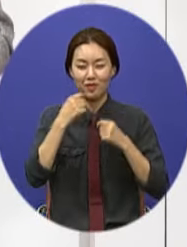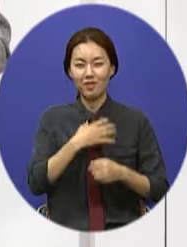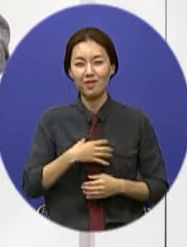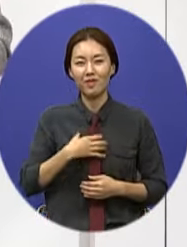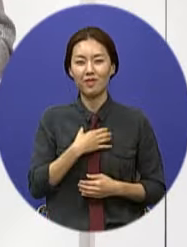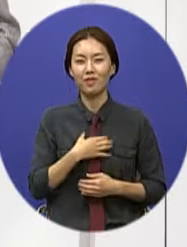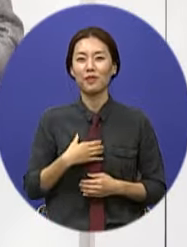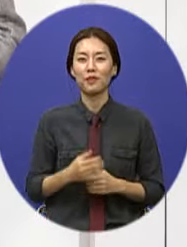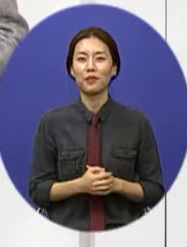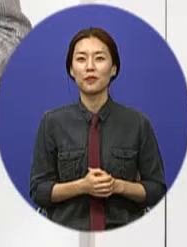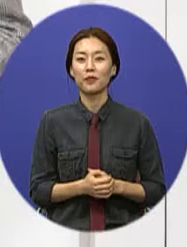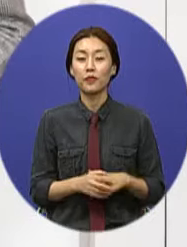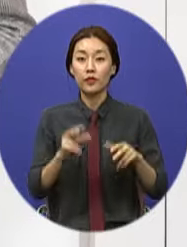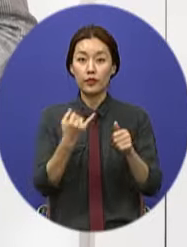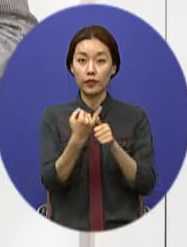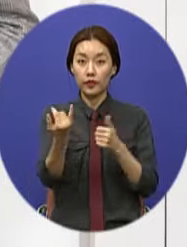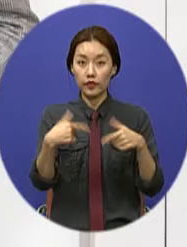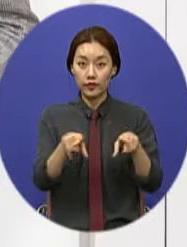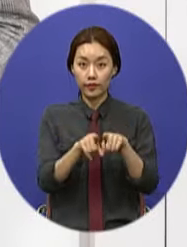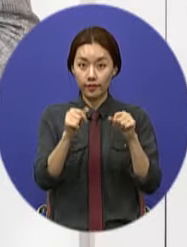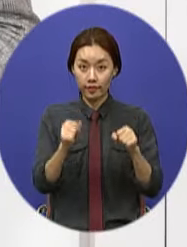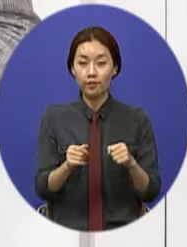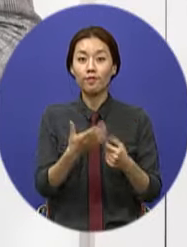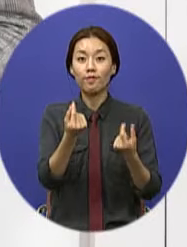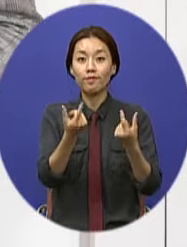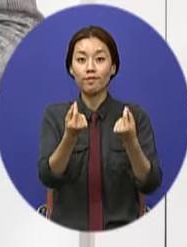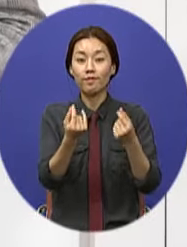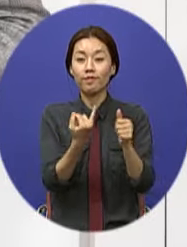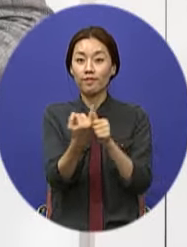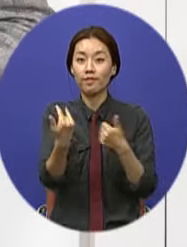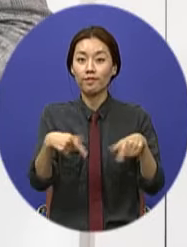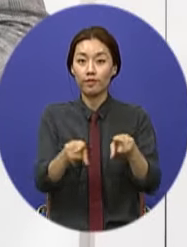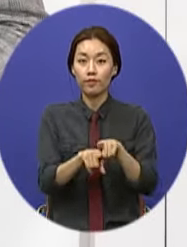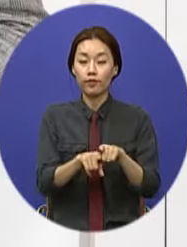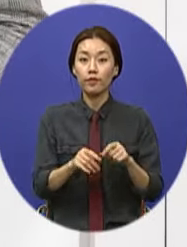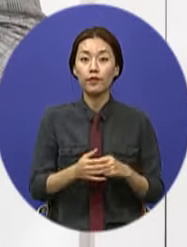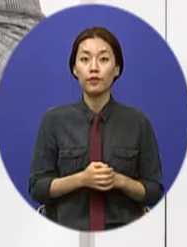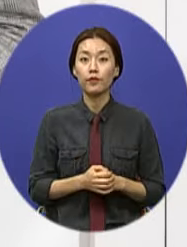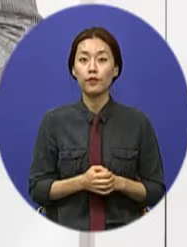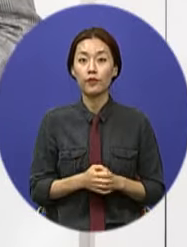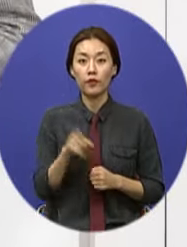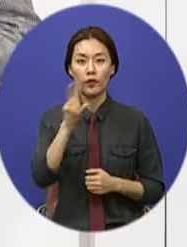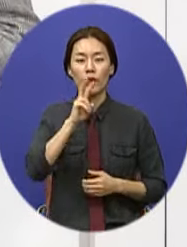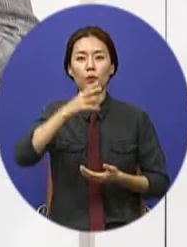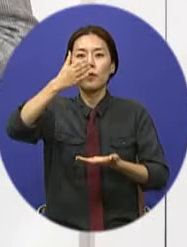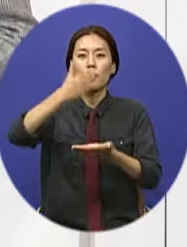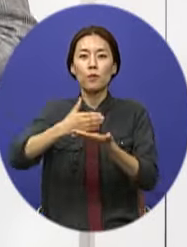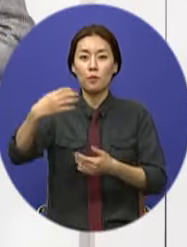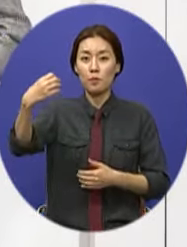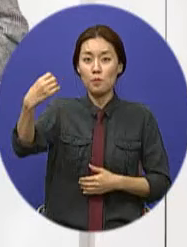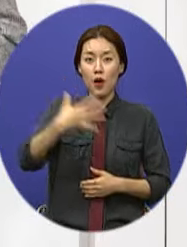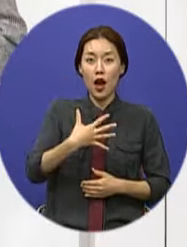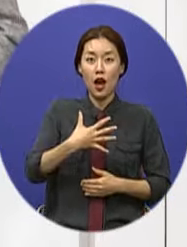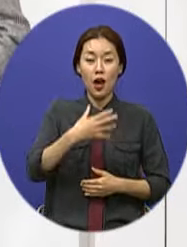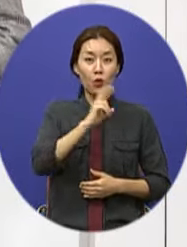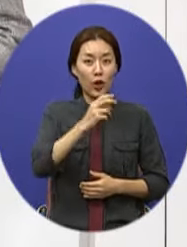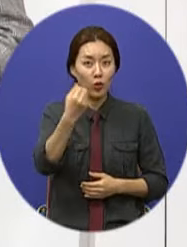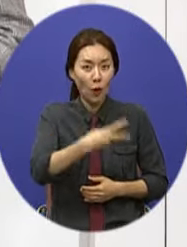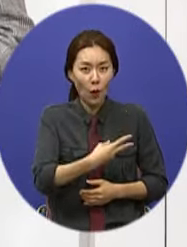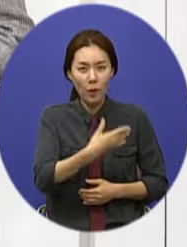같습니다. 그러면 네. 지금 저 사모님하고 같이 계세요? 예, 같이 있습니다. 아, 근데 사모님 또 이 노래 부르지 말라는데 불러가지고 삐지면